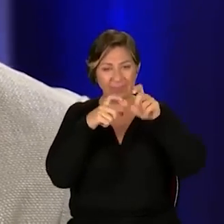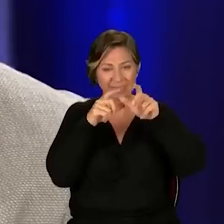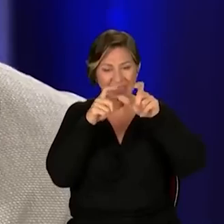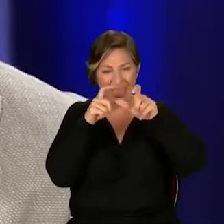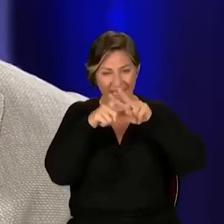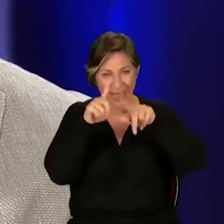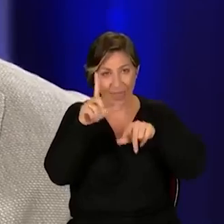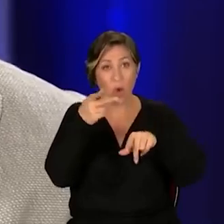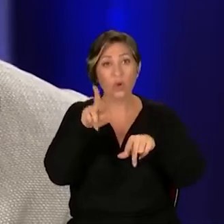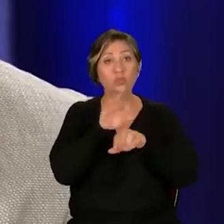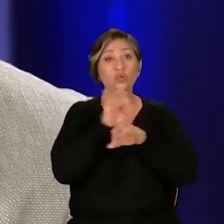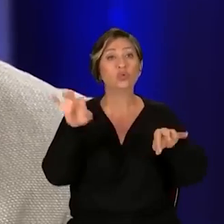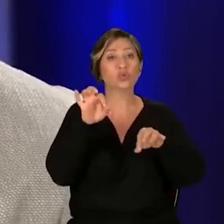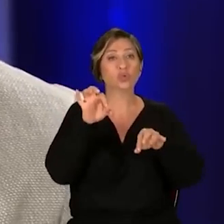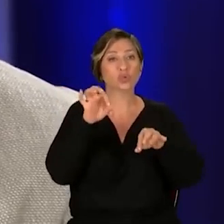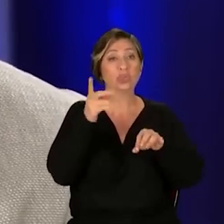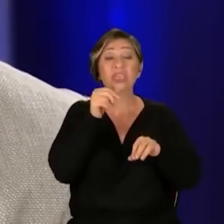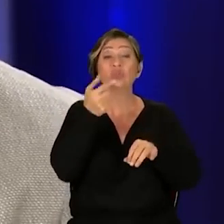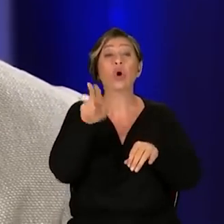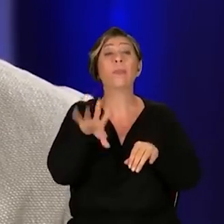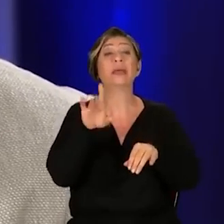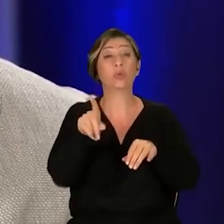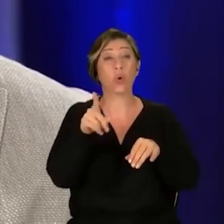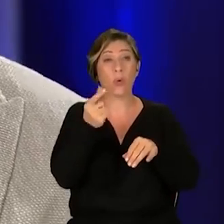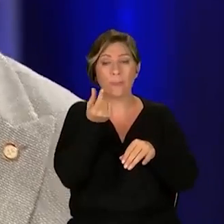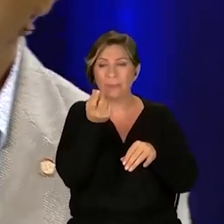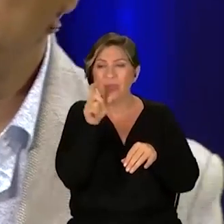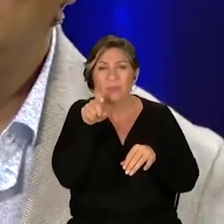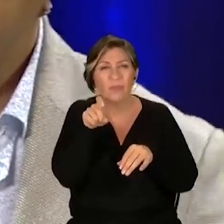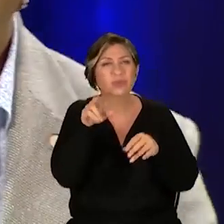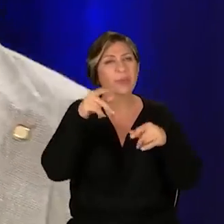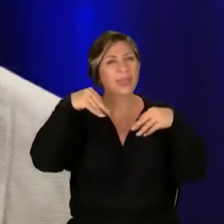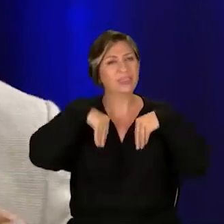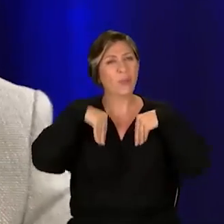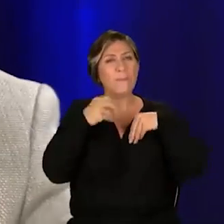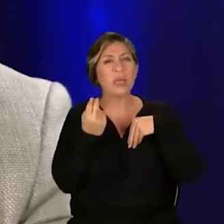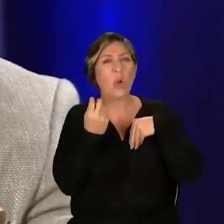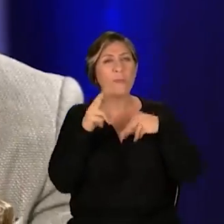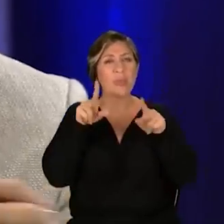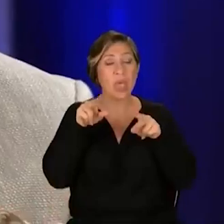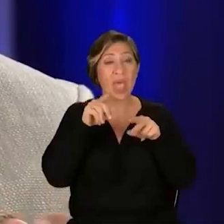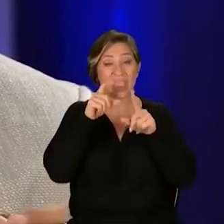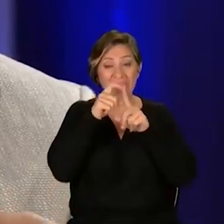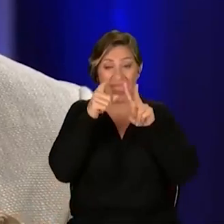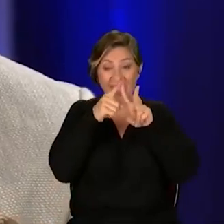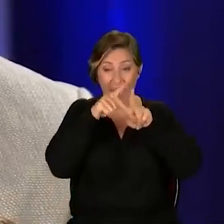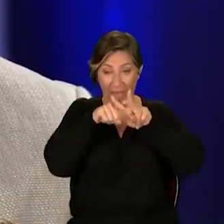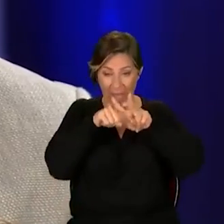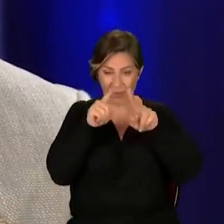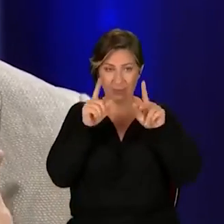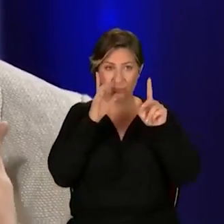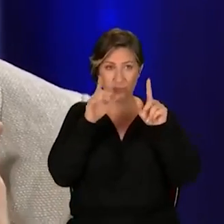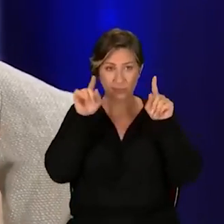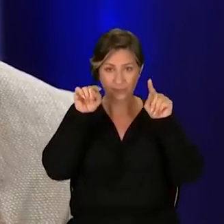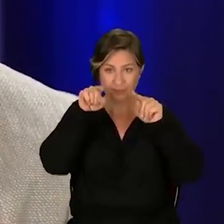Panspermum bakterisi ölümsüz bir bakteridir. Hiç ölmez. Bunun sebebi DNA'nın her iki ucunda, DNA